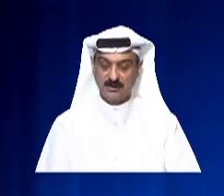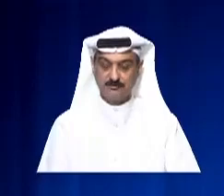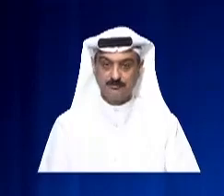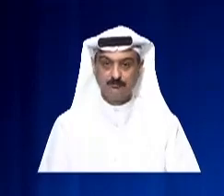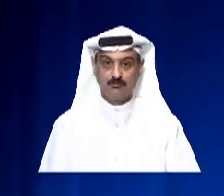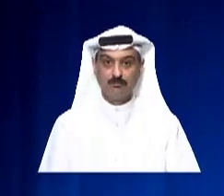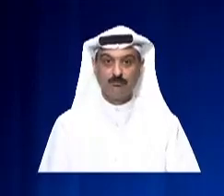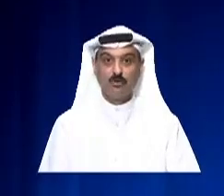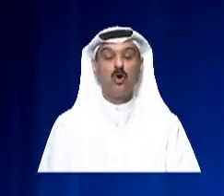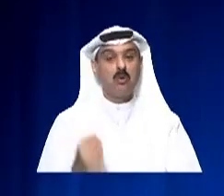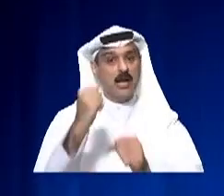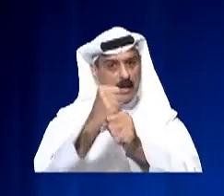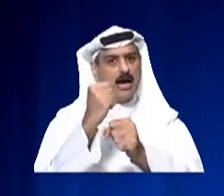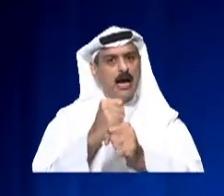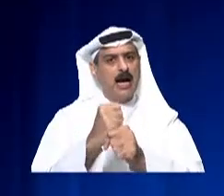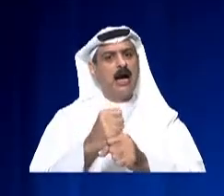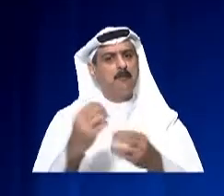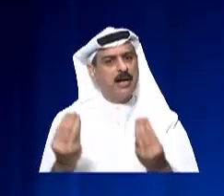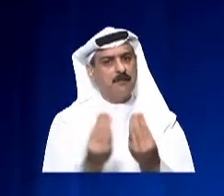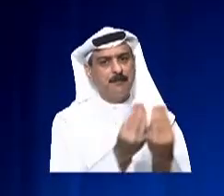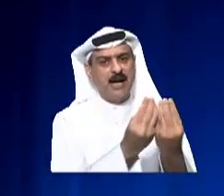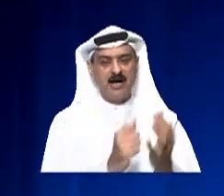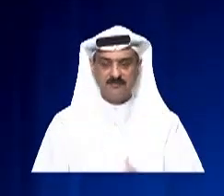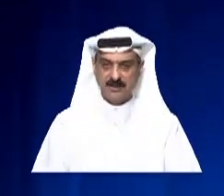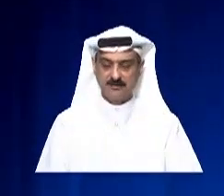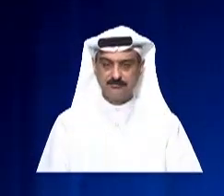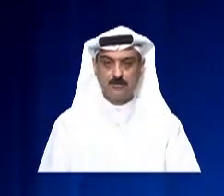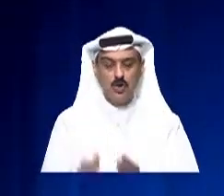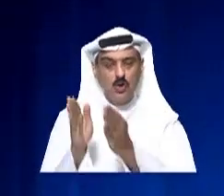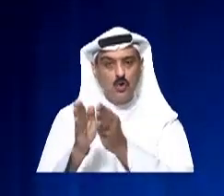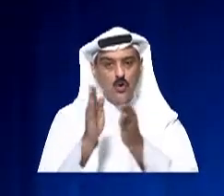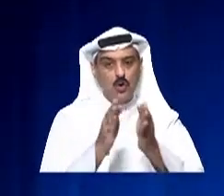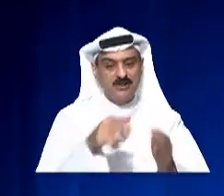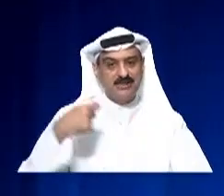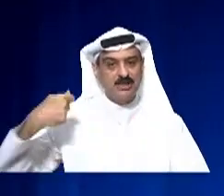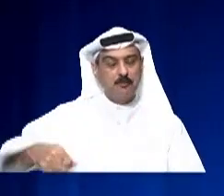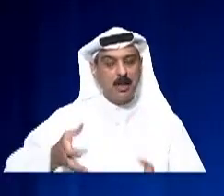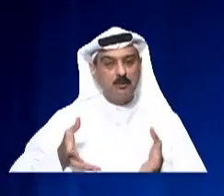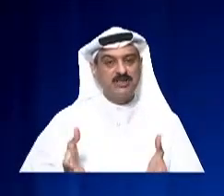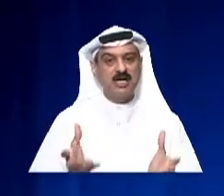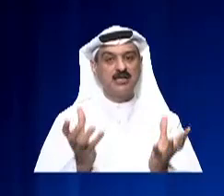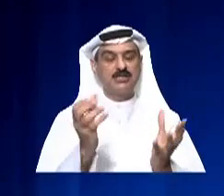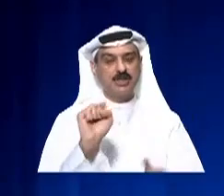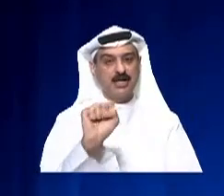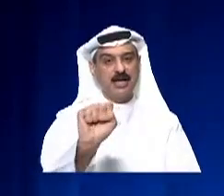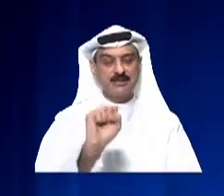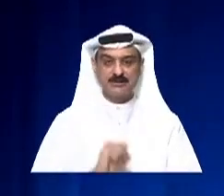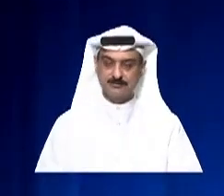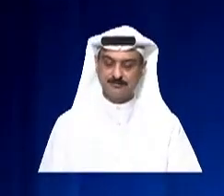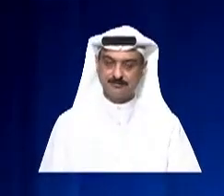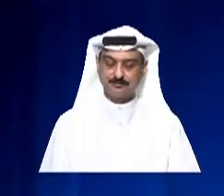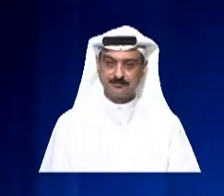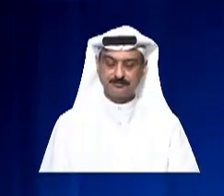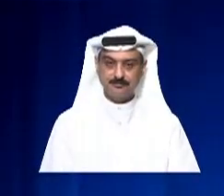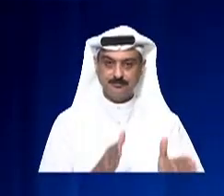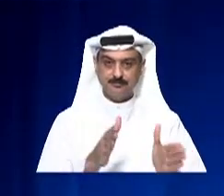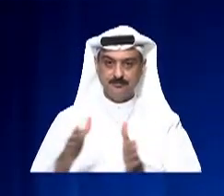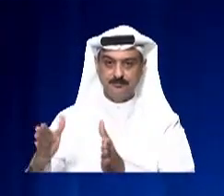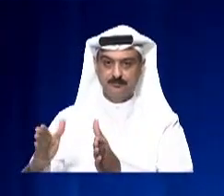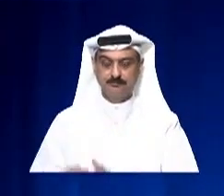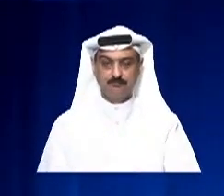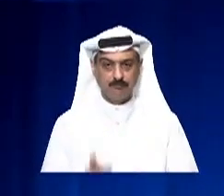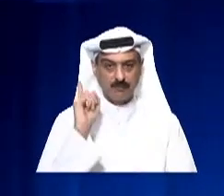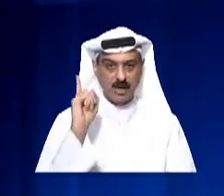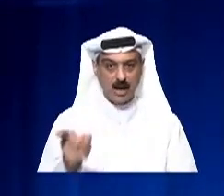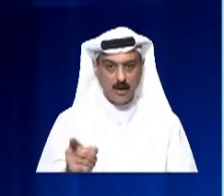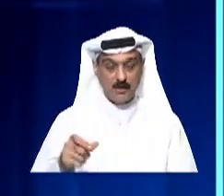والمشاريع والمرافق ذات الصلة والتنسيق مع وزارة الأشغال العامة بهذا الشأن. كما قرر تكليف وزارة الأشغال